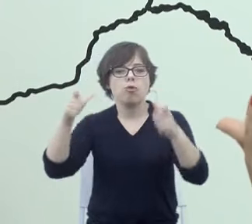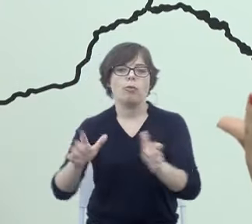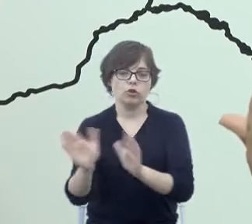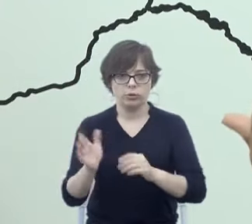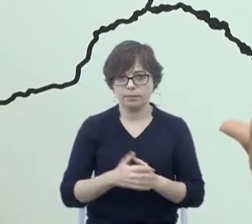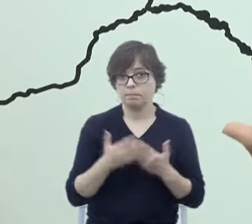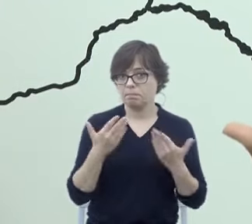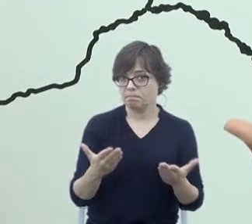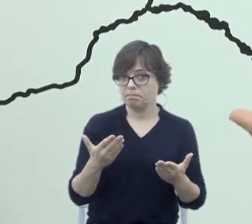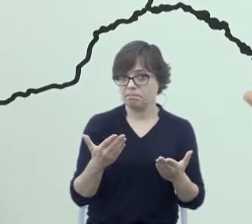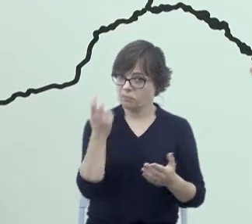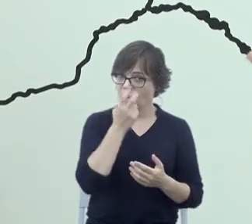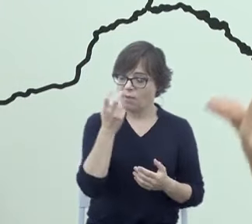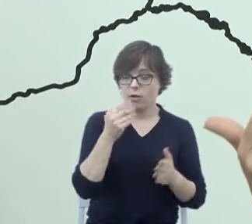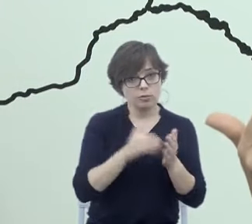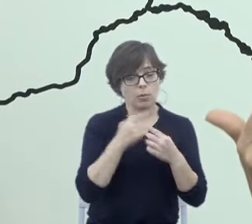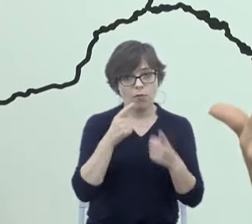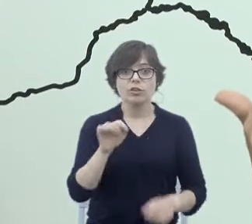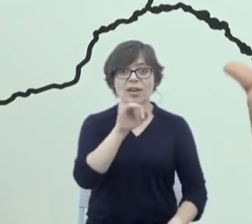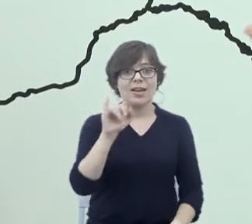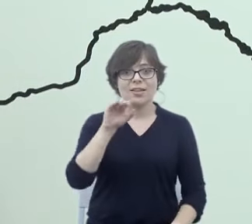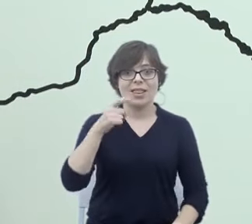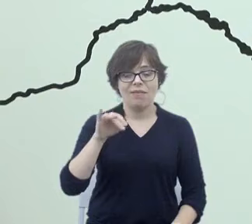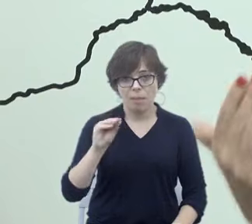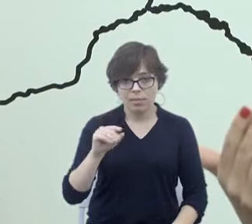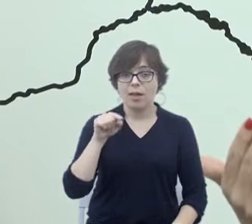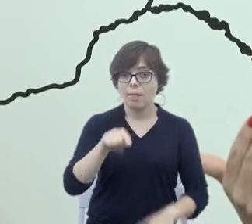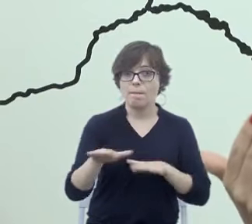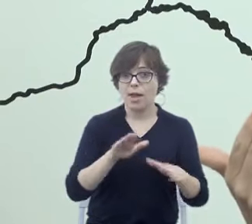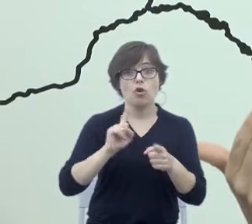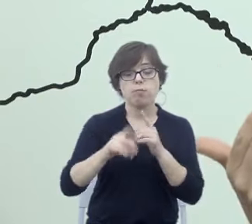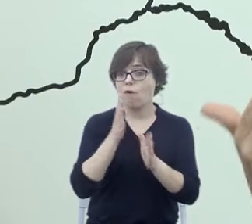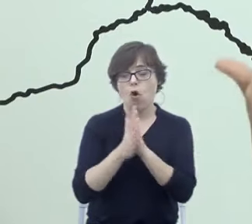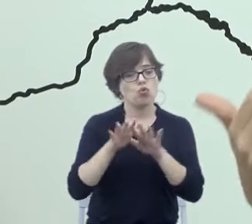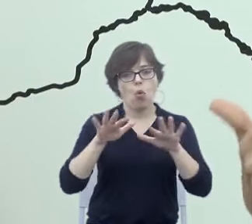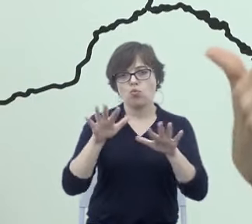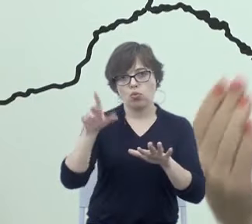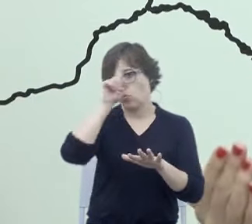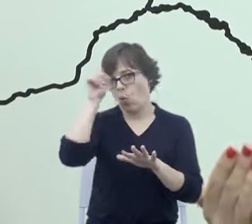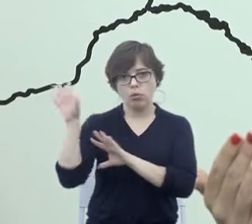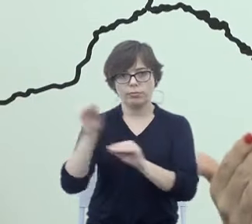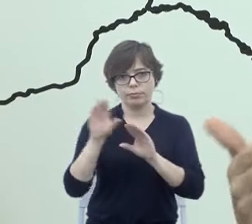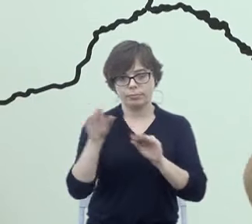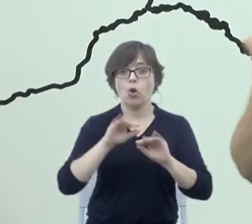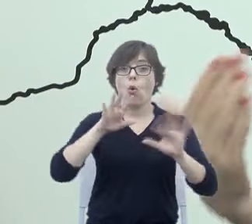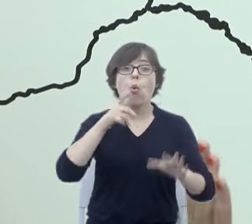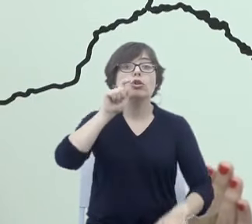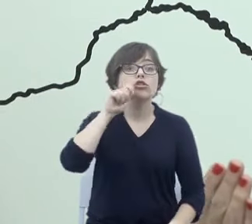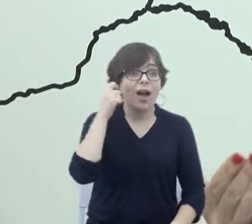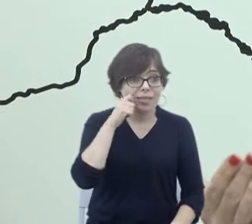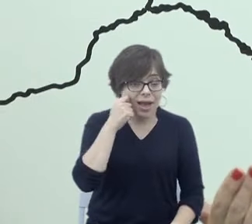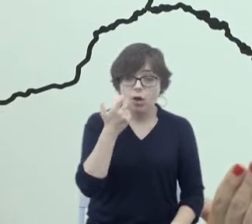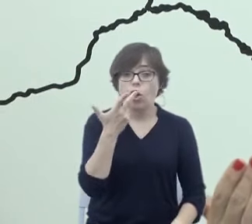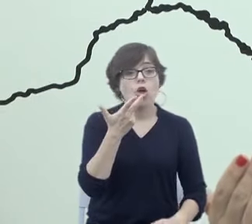Tutaj trzeba powiedzieć, że tak, Jedwabne jest też takim miejscem, gdzie po wojnie przyjeżdża duża migracja. To znaczy, jeżeli mówimy dziadkowie, to niekoniecznie muszą